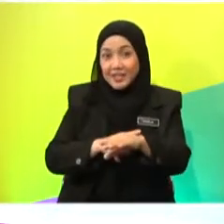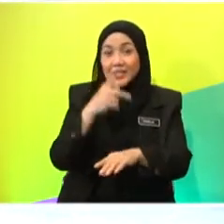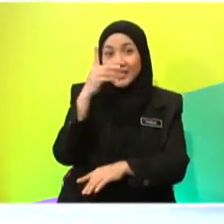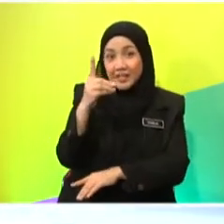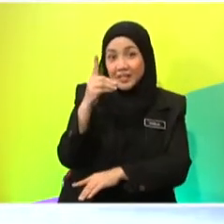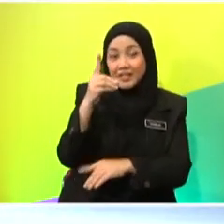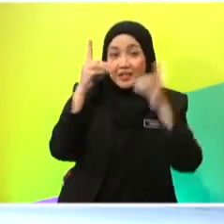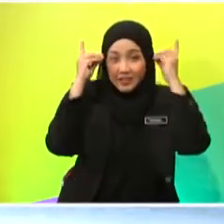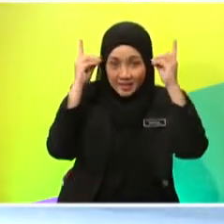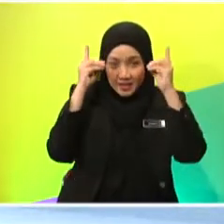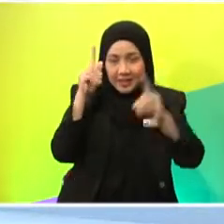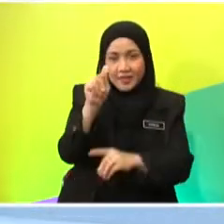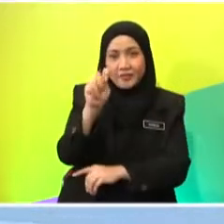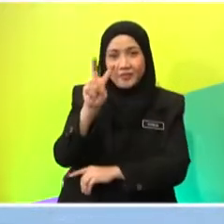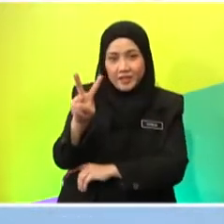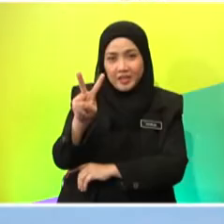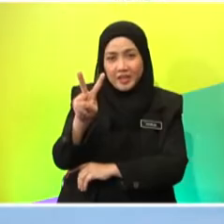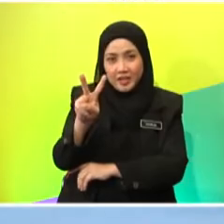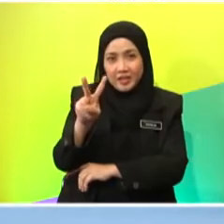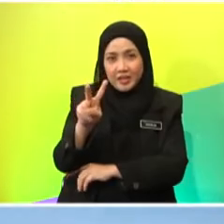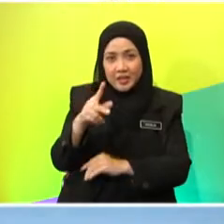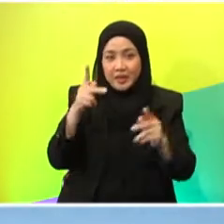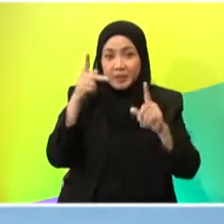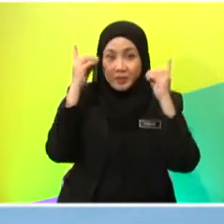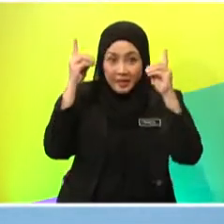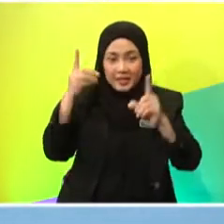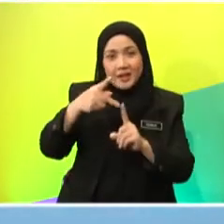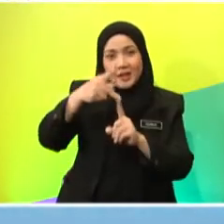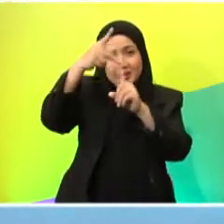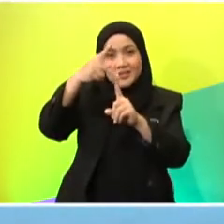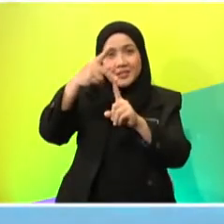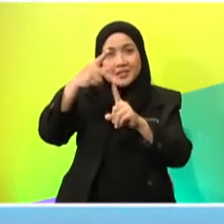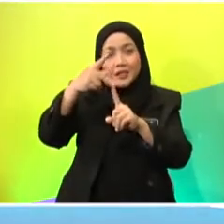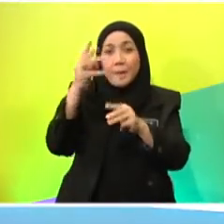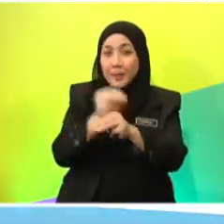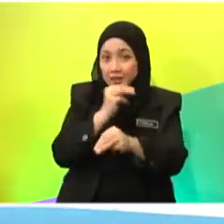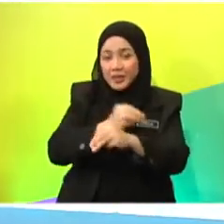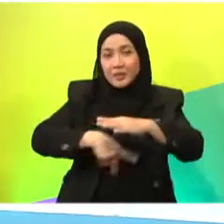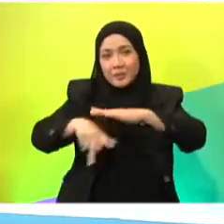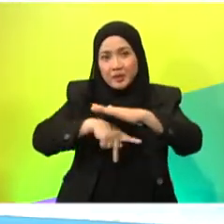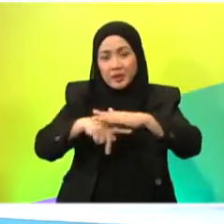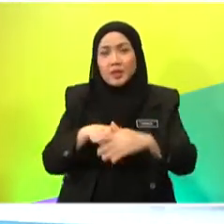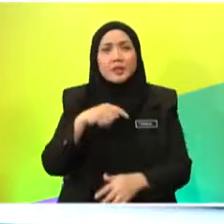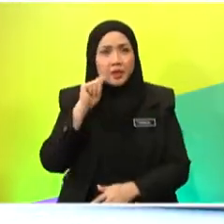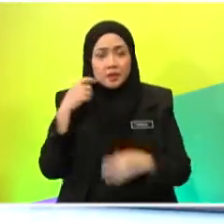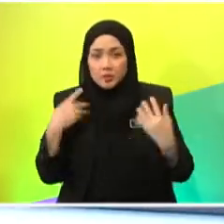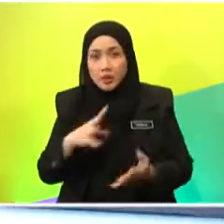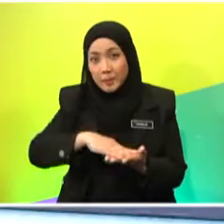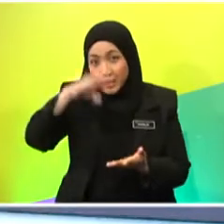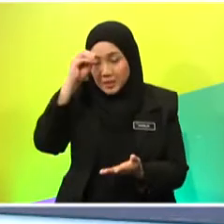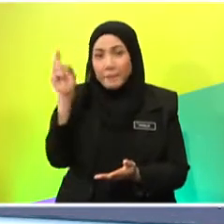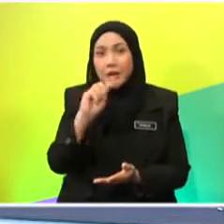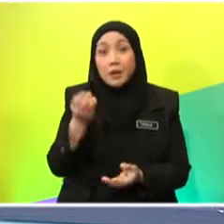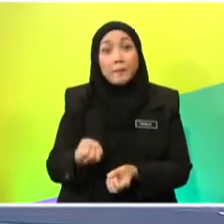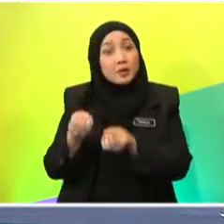ini dalam mata pelajaran Pendidikan khas matematik prasekolah tadi kita belajar ada mana yang banyak mana yang sedikit